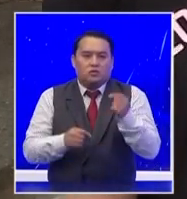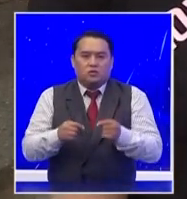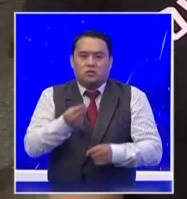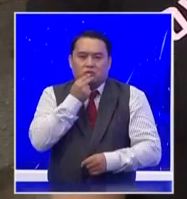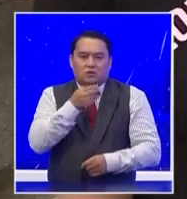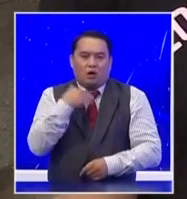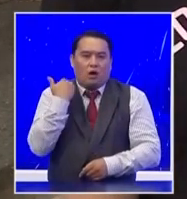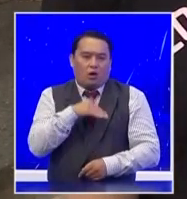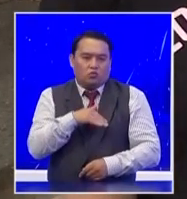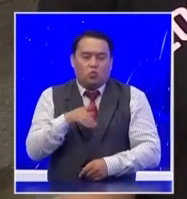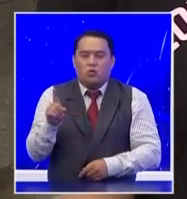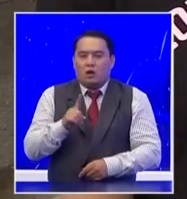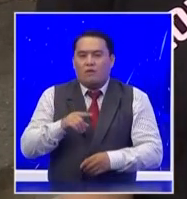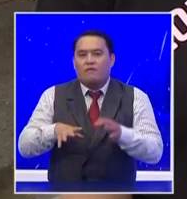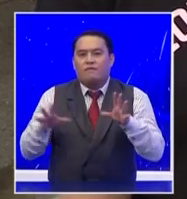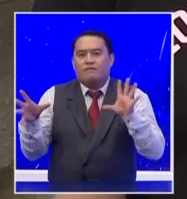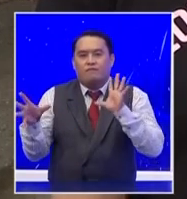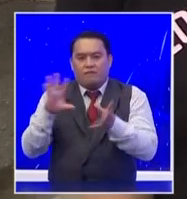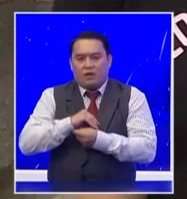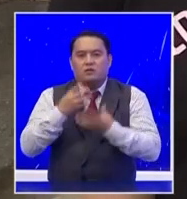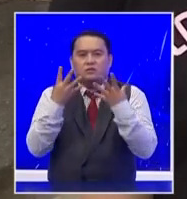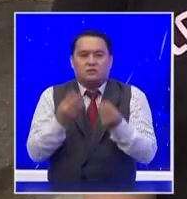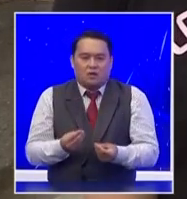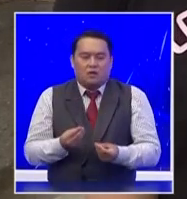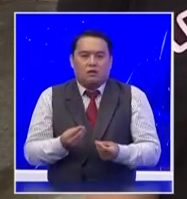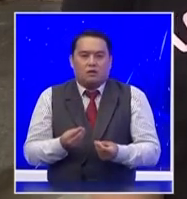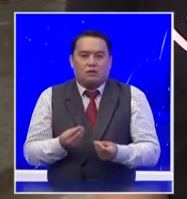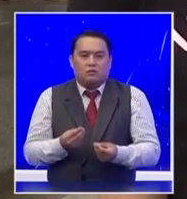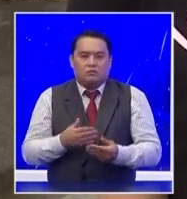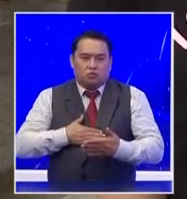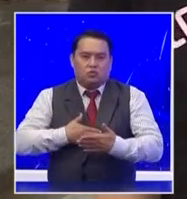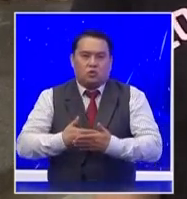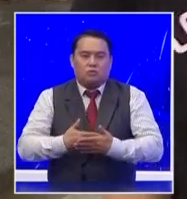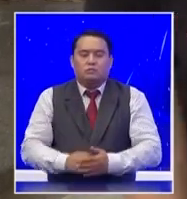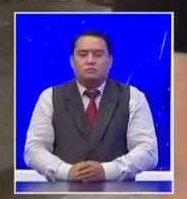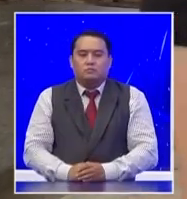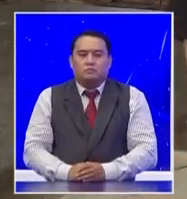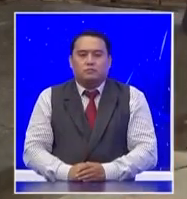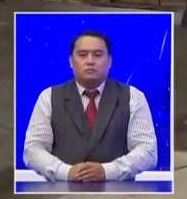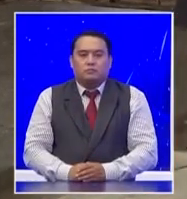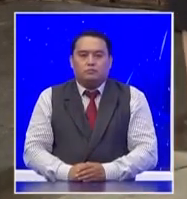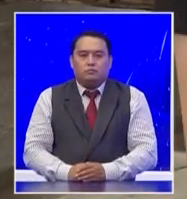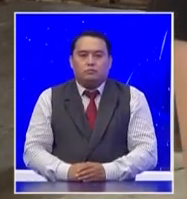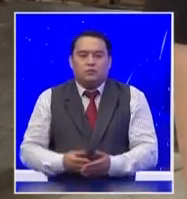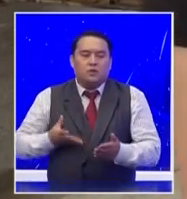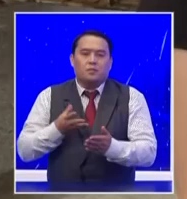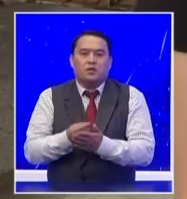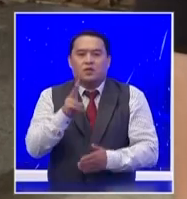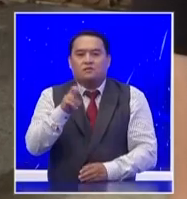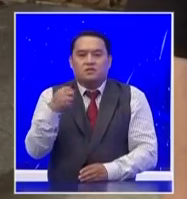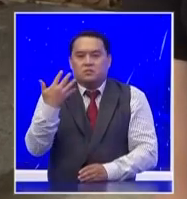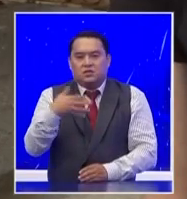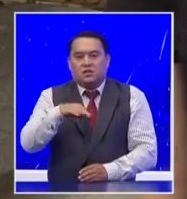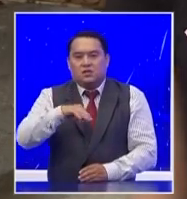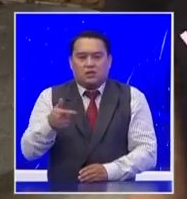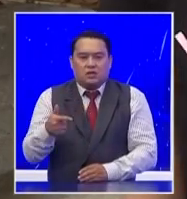И поэтому весь день я хожу сытая и нормальная. Вот. За кружку мы платим 250 тенге.